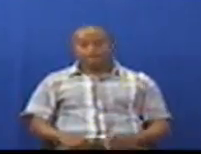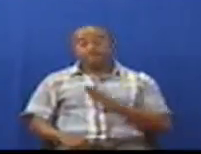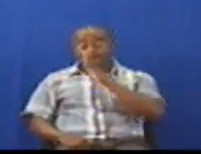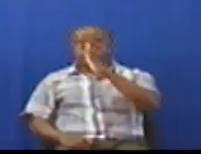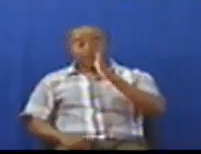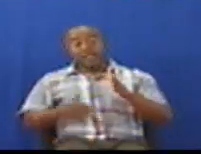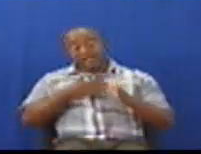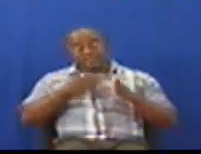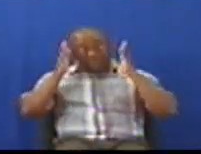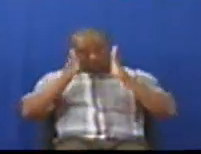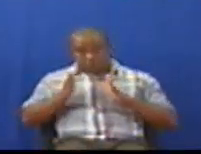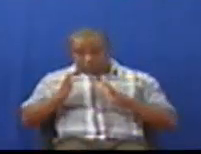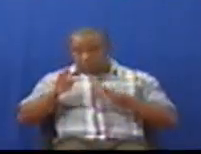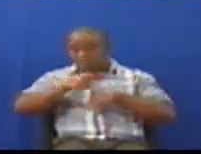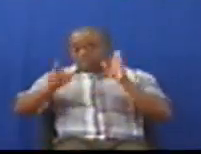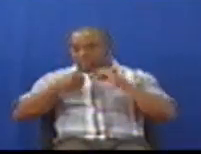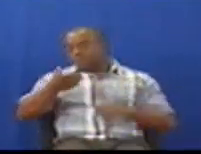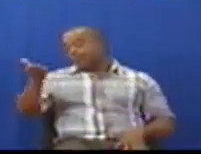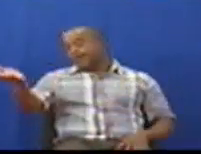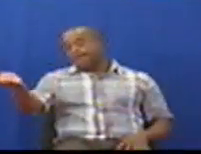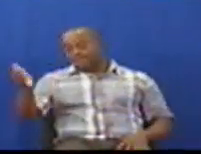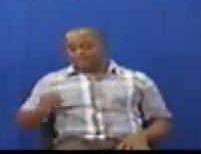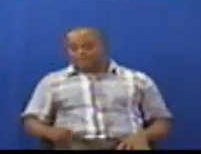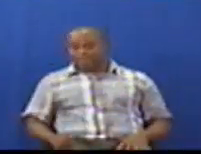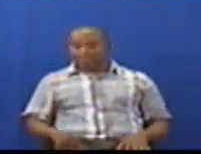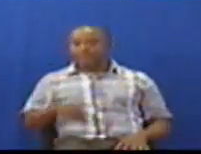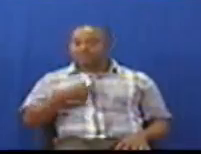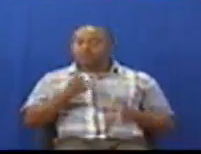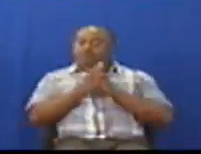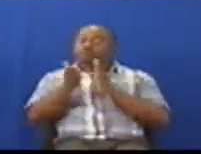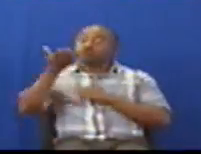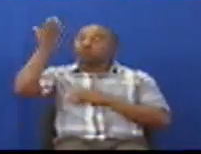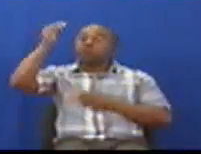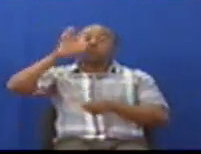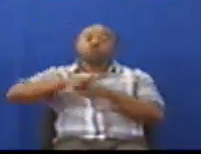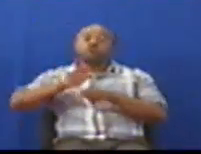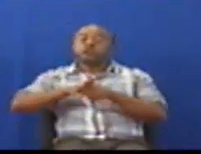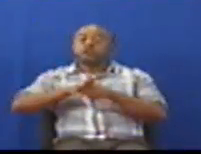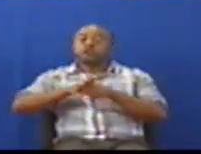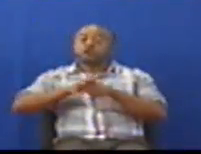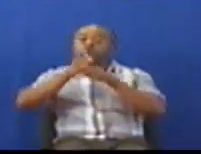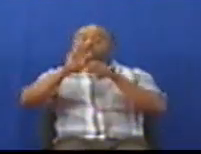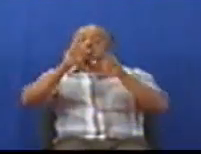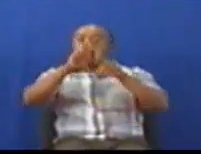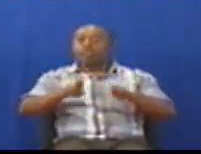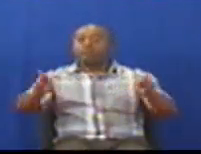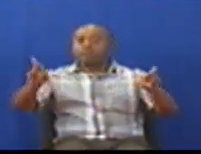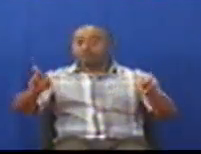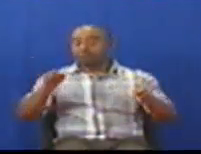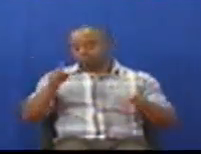naibu spika. Awali ya yote nimshukuru Mwenyezi Mungu mwingi wa rehema ambaye ameniwezesha kuweza kusimama